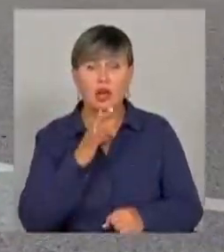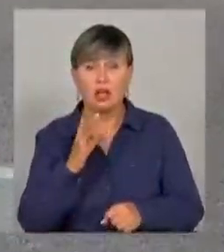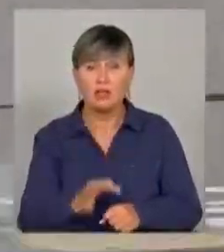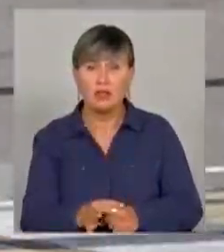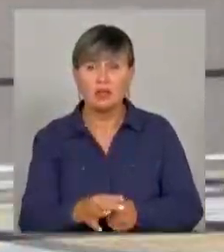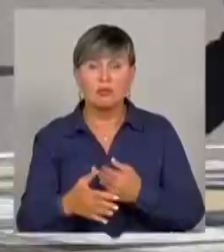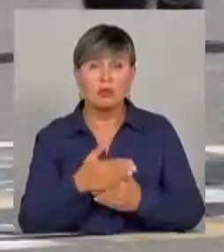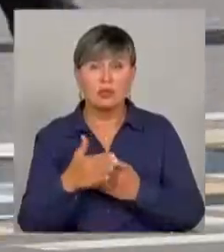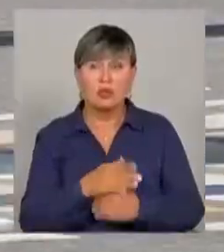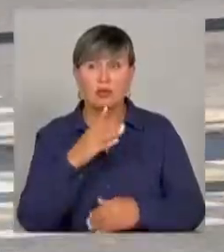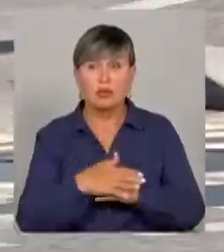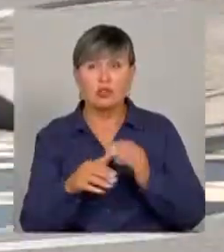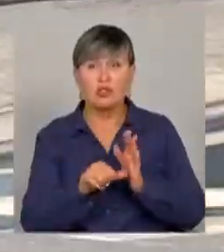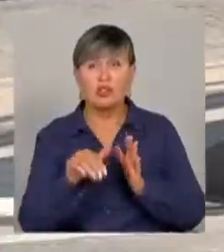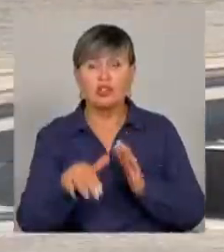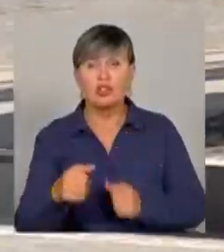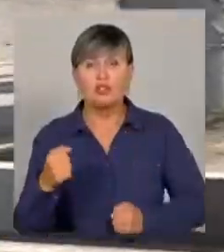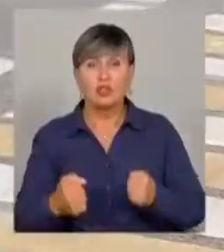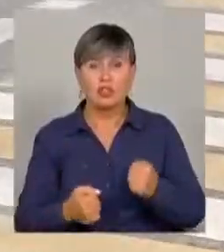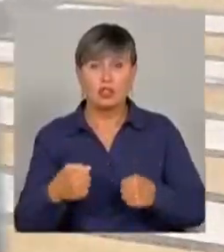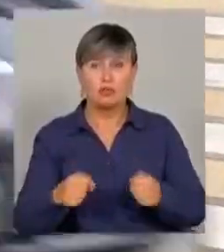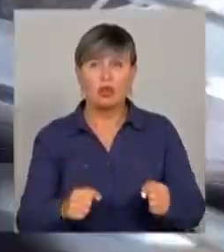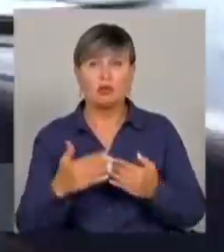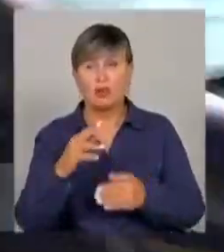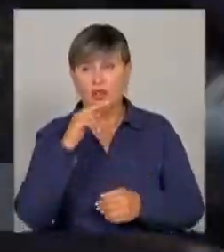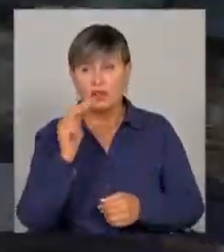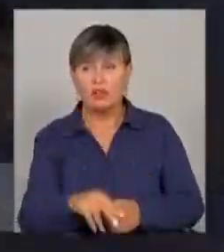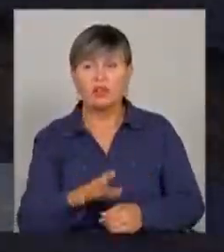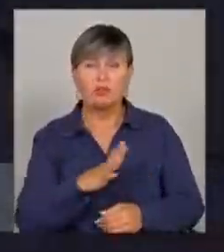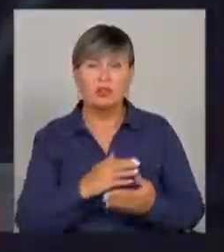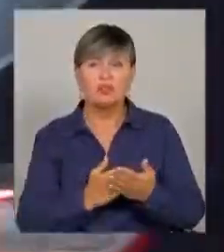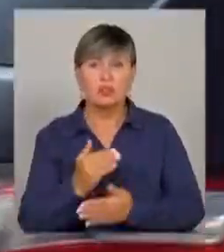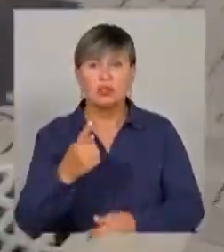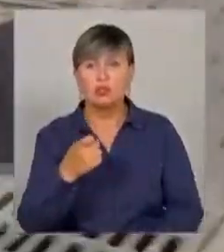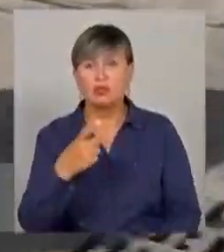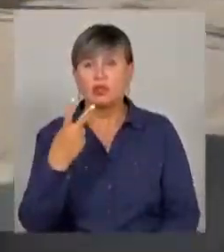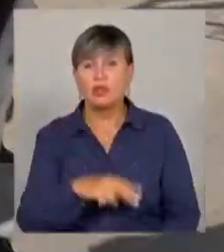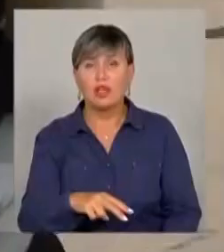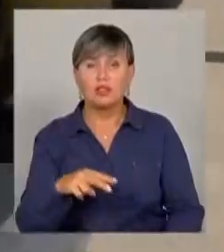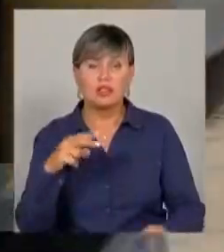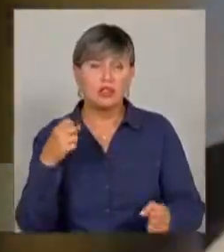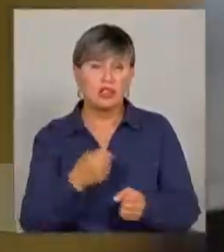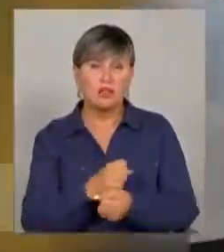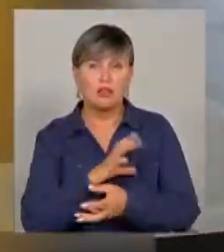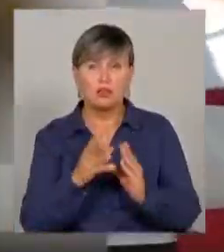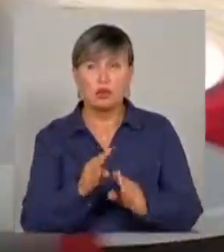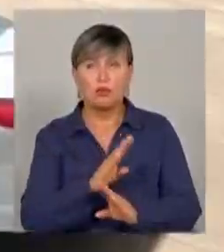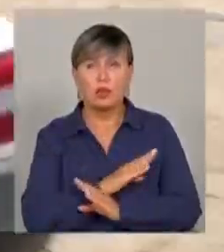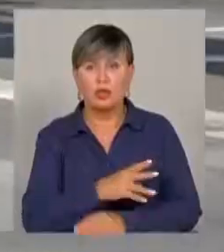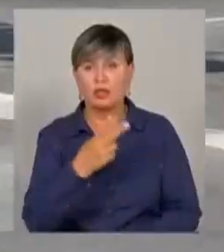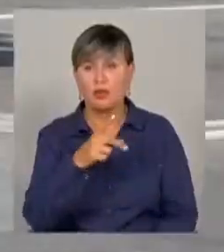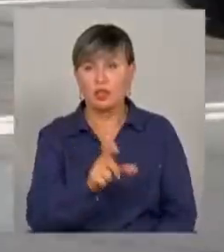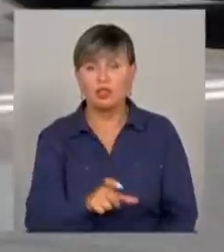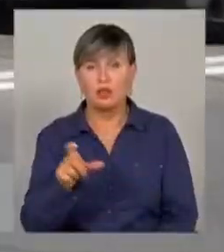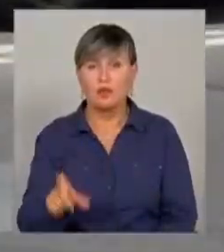ответственности привлекли почти 6 тысяч водителей мопедов. По их вине произошло свыше 120 ДТП. В результате погибли 2